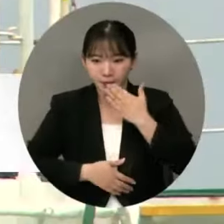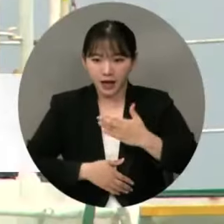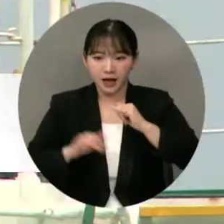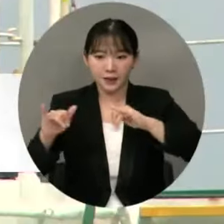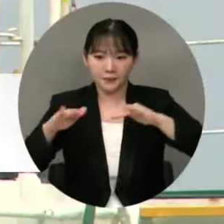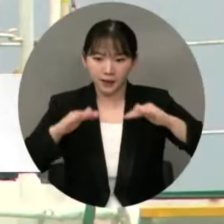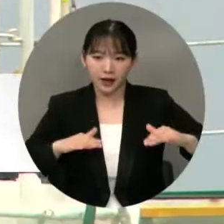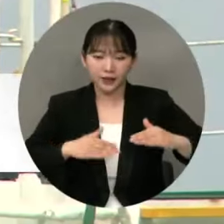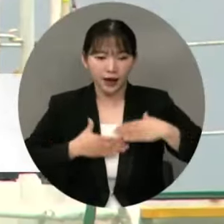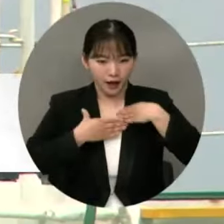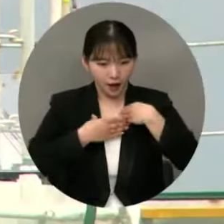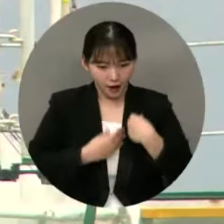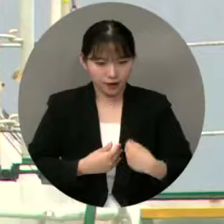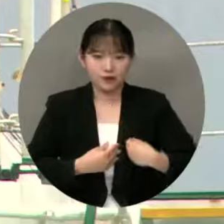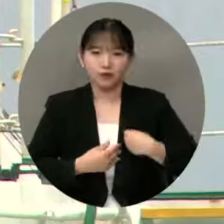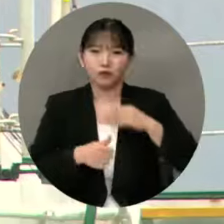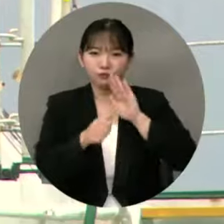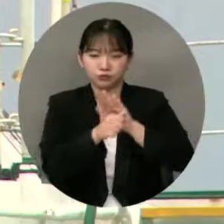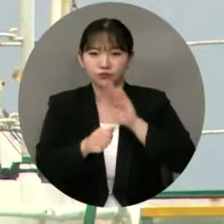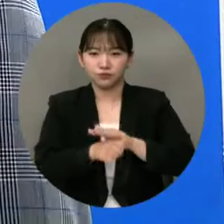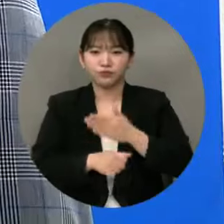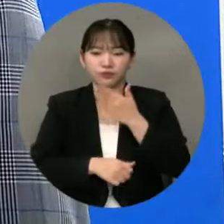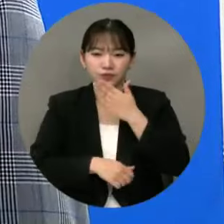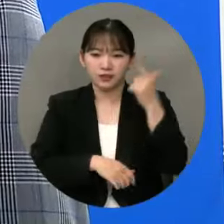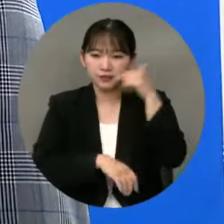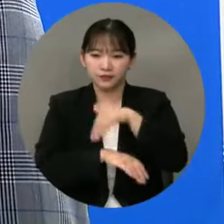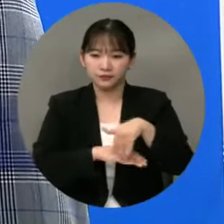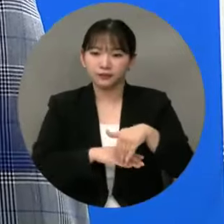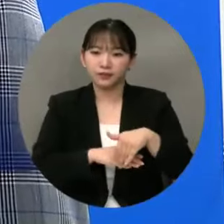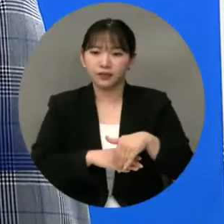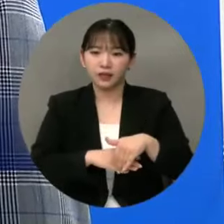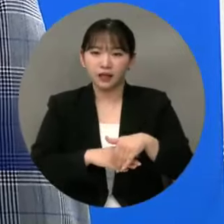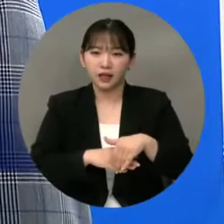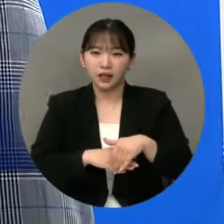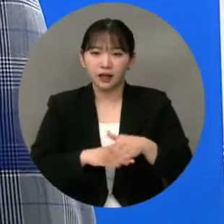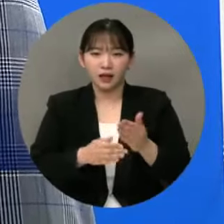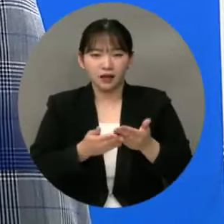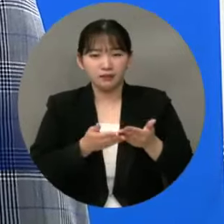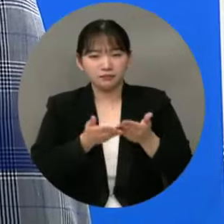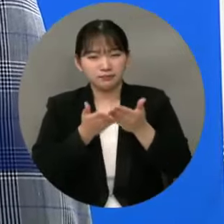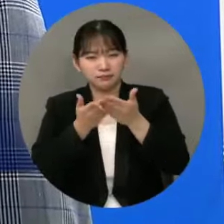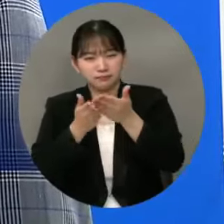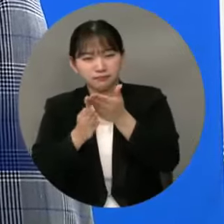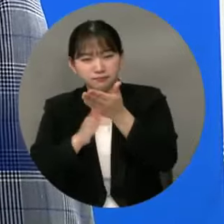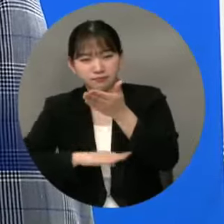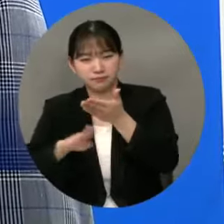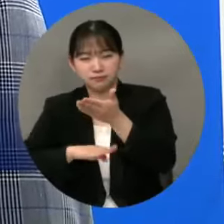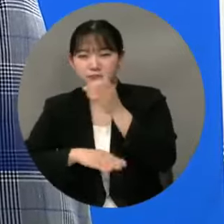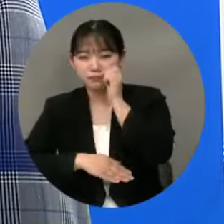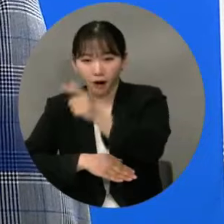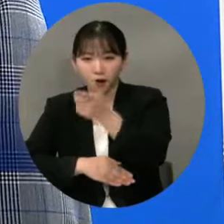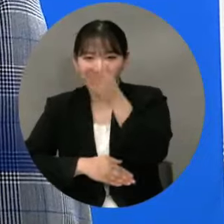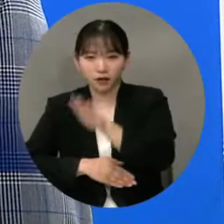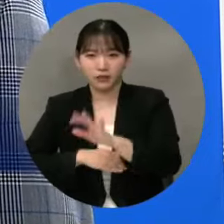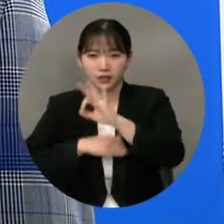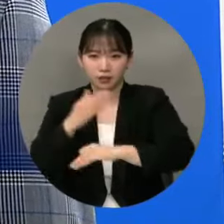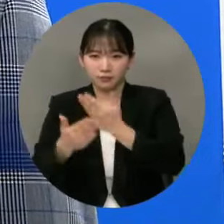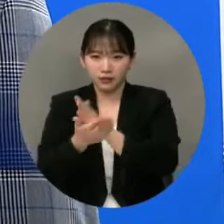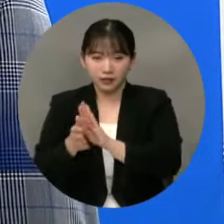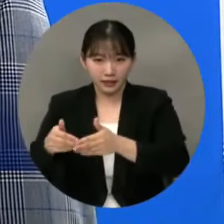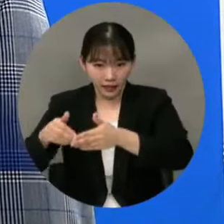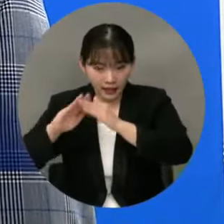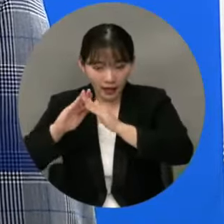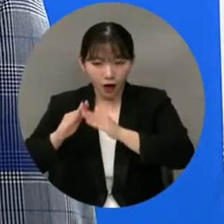치안 공백을 최소화시킬 전망입니다. 이동 시간이 많이 필요했는데 서부 정비창 신설로 인해 이동 거리가